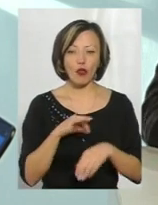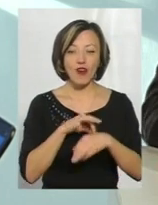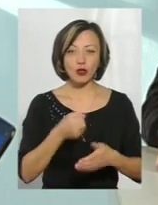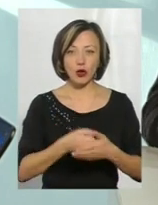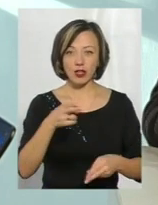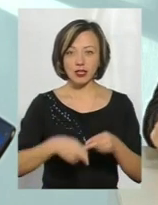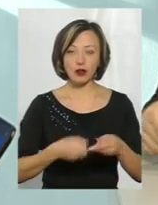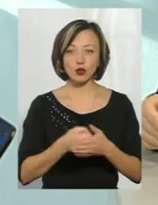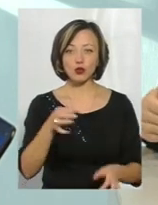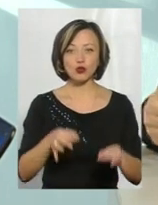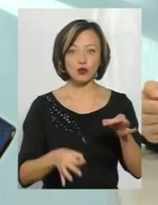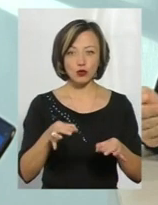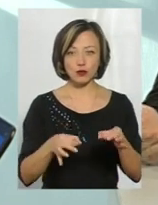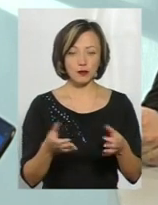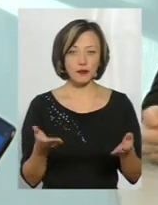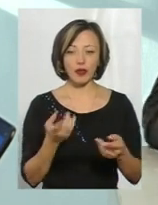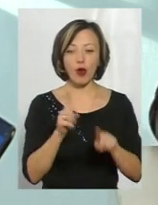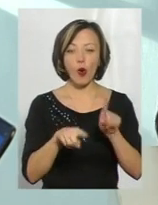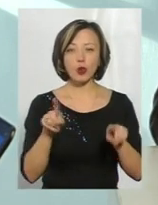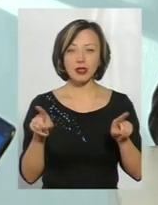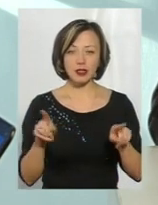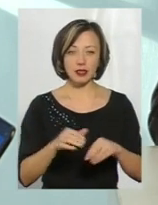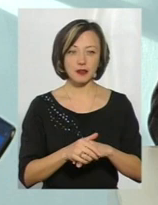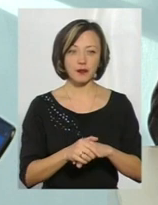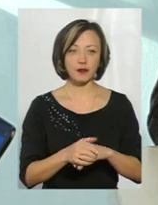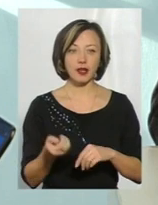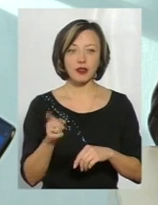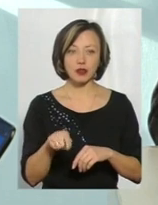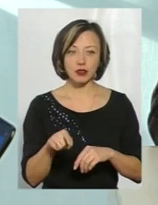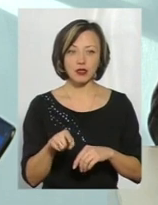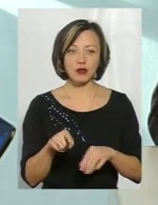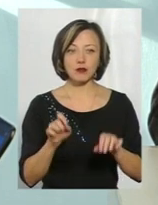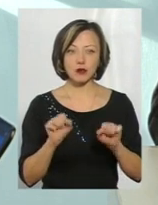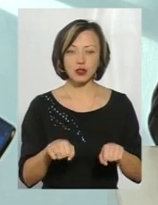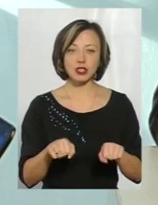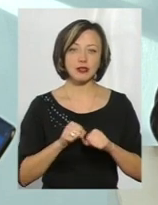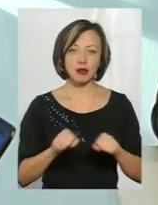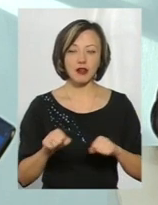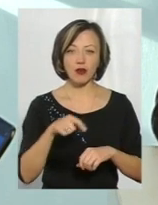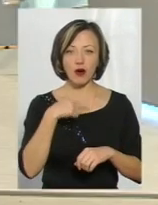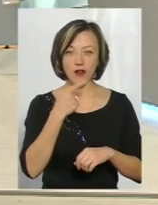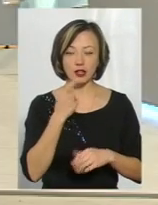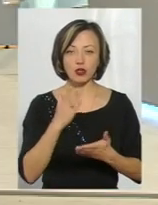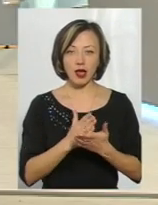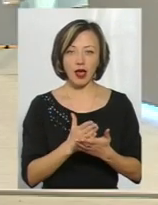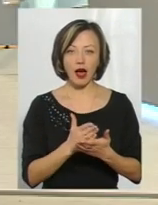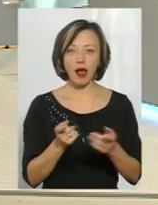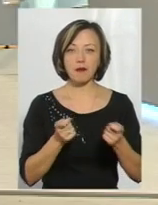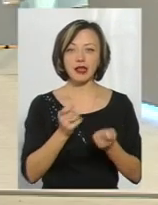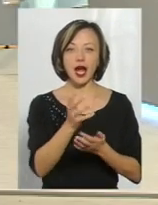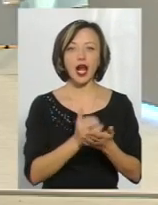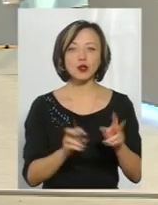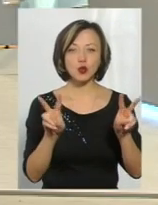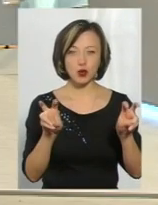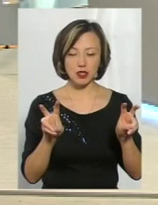кінця, до суду, буквально одиниці. Тому тут, ну, так сміливо говорити, що є адмінресурс досить, ну, як мінімум,